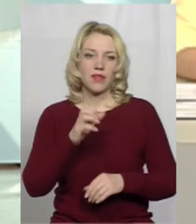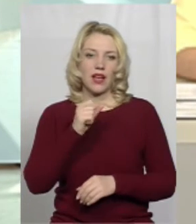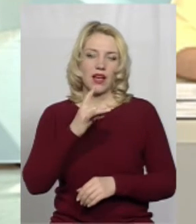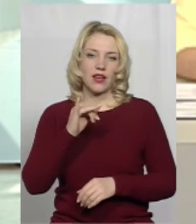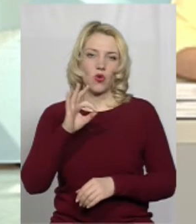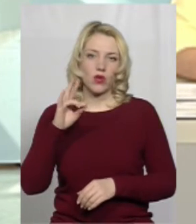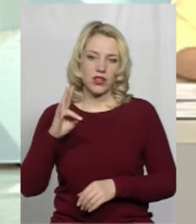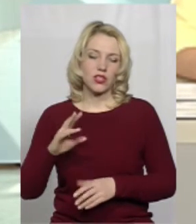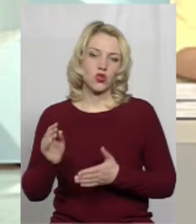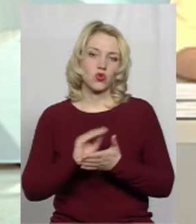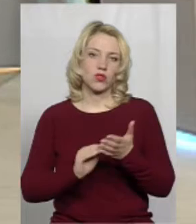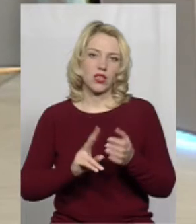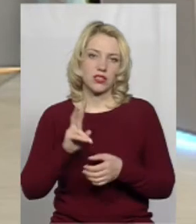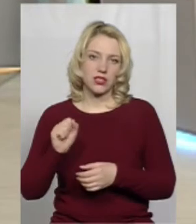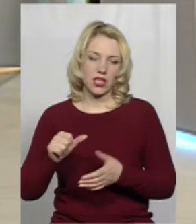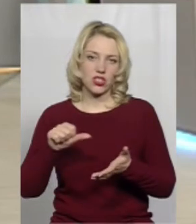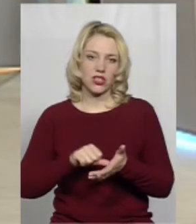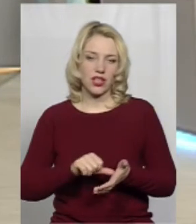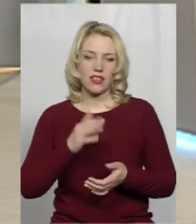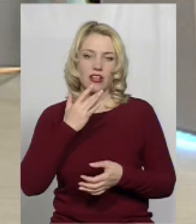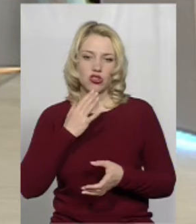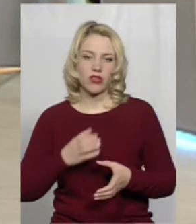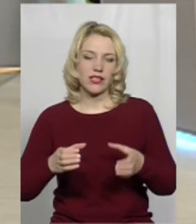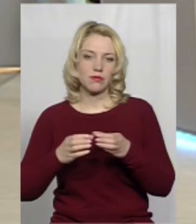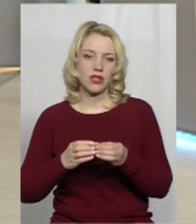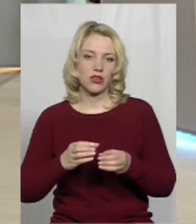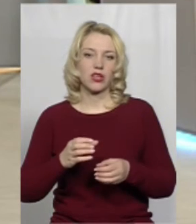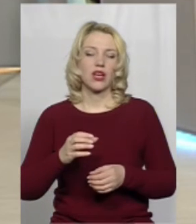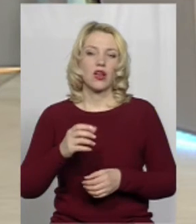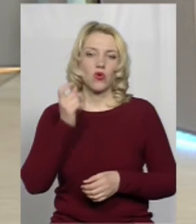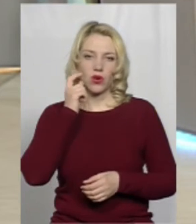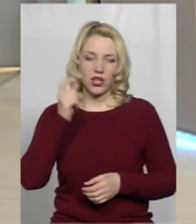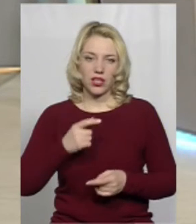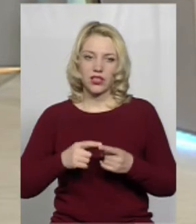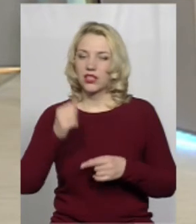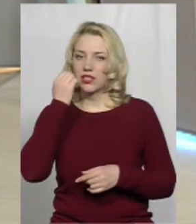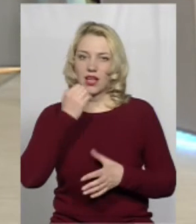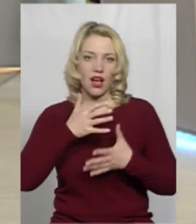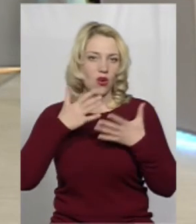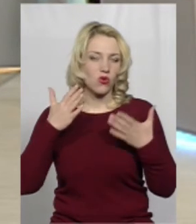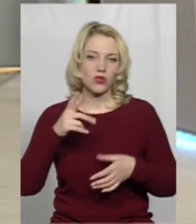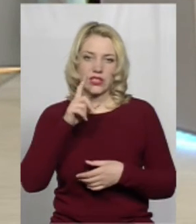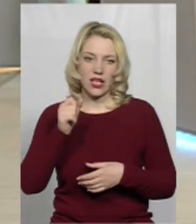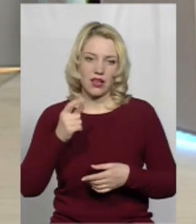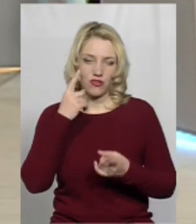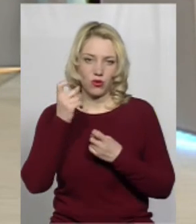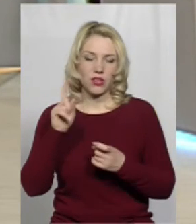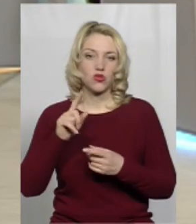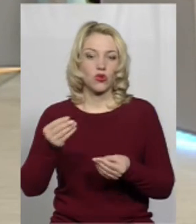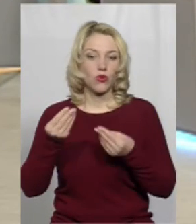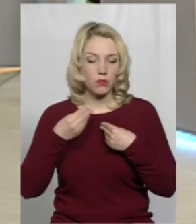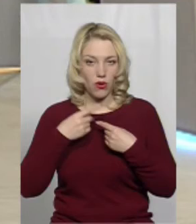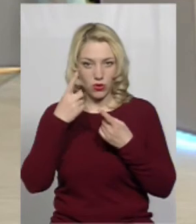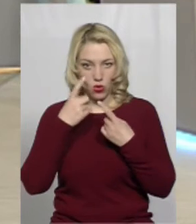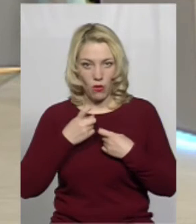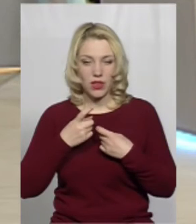Аріон, журналістка, членкиня Національної спілки журналістів України. Дуже вам дякую за ту інформацію, яку ви нам